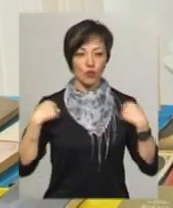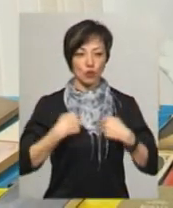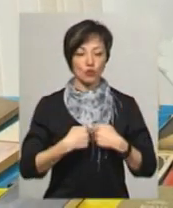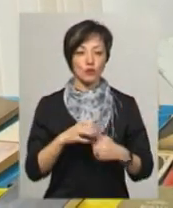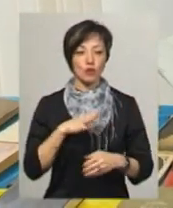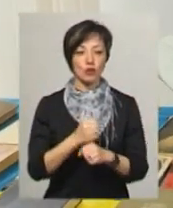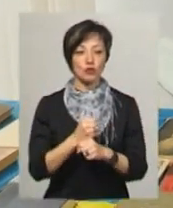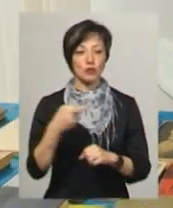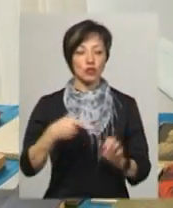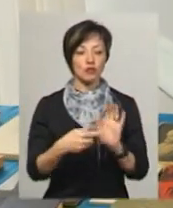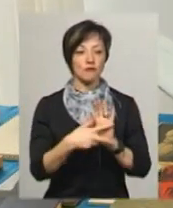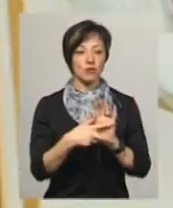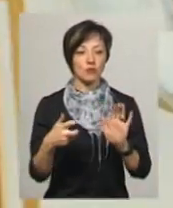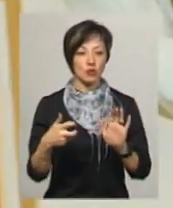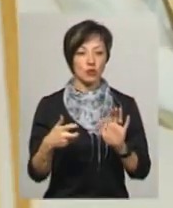була зроблена в